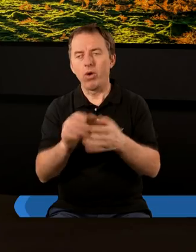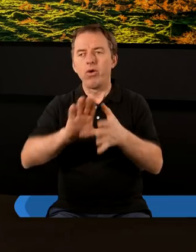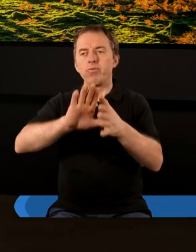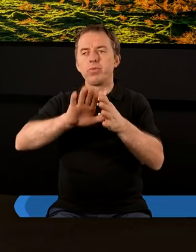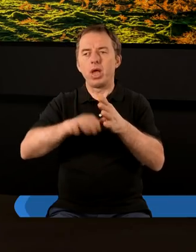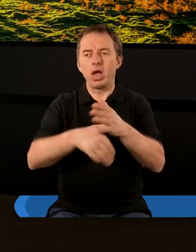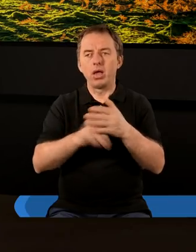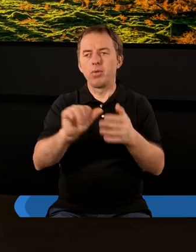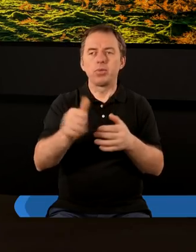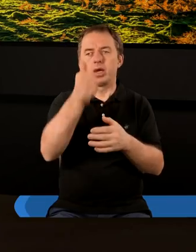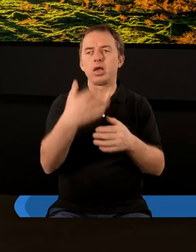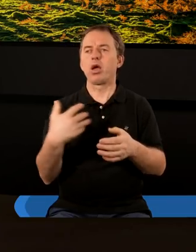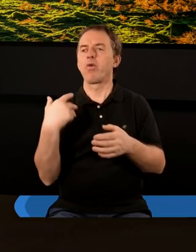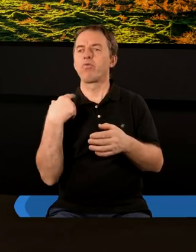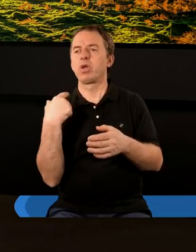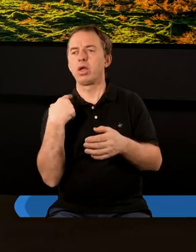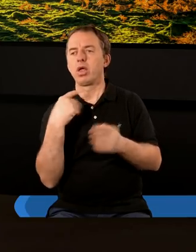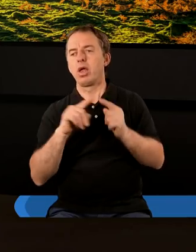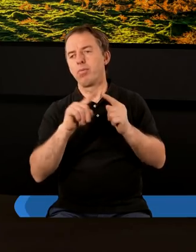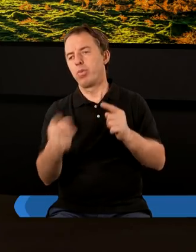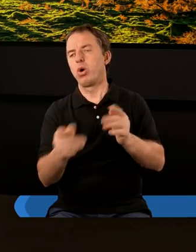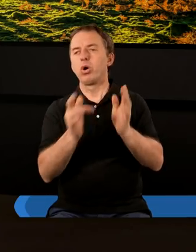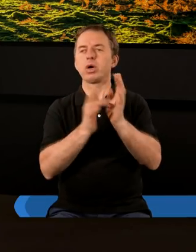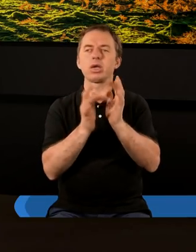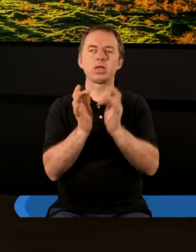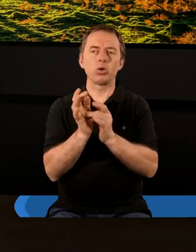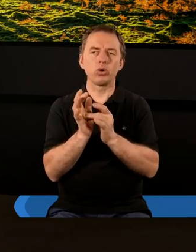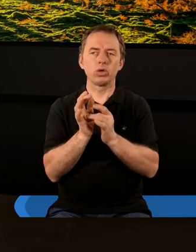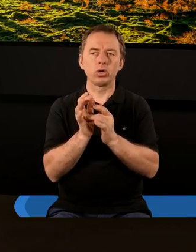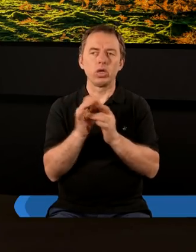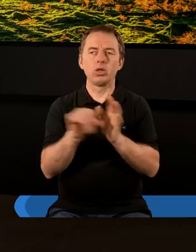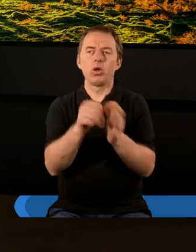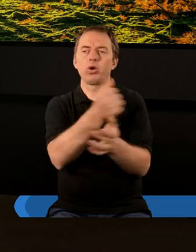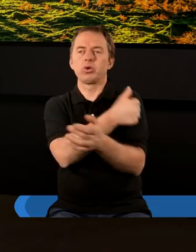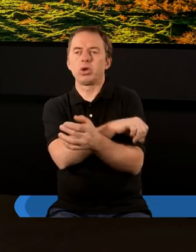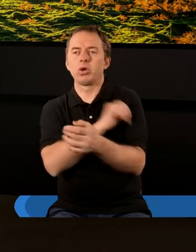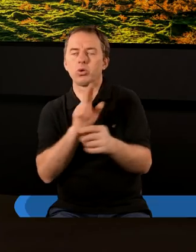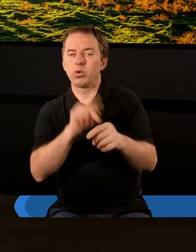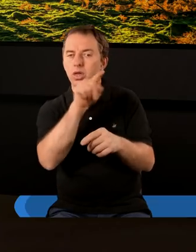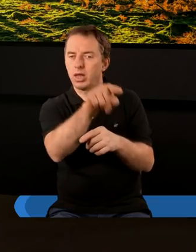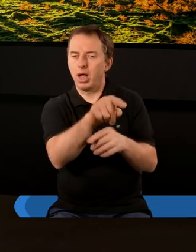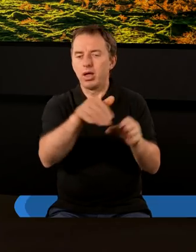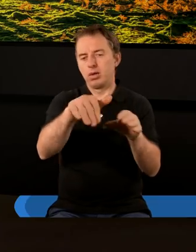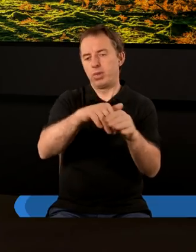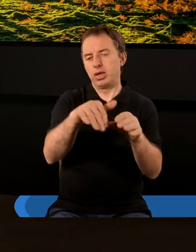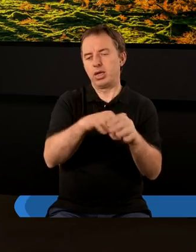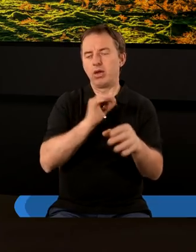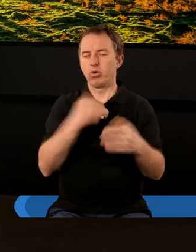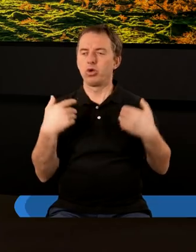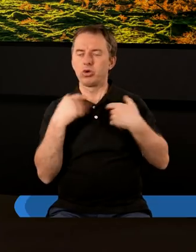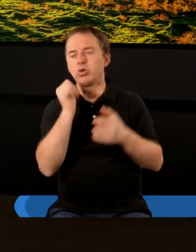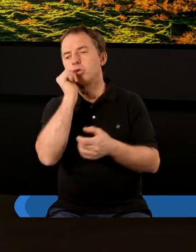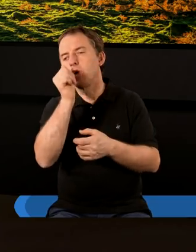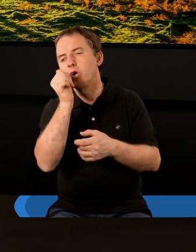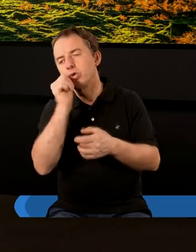miastach pierwszego wieku po Chrystusie. Do chrześcijan, którzy tam spędzali swoje życie, swoją